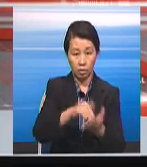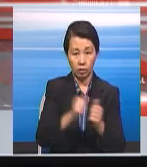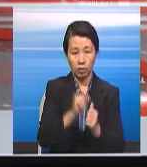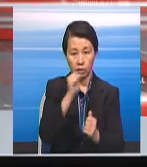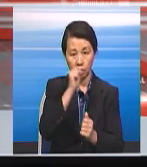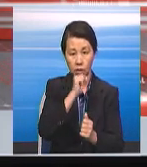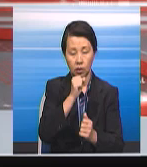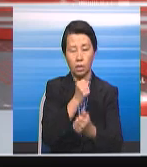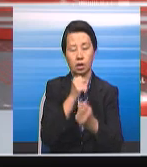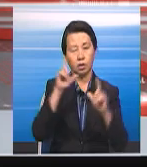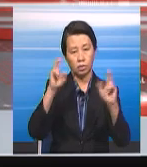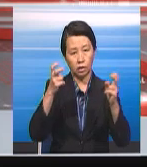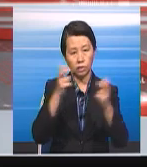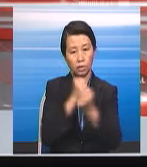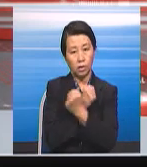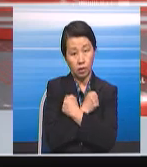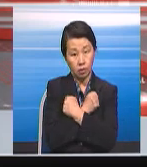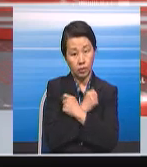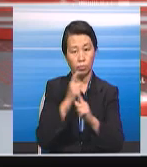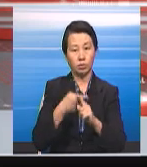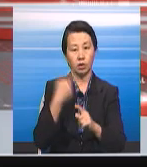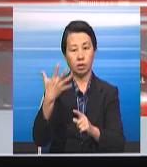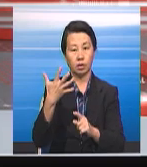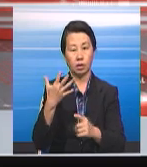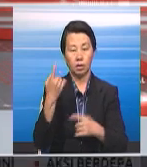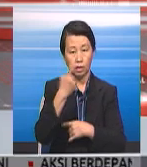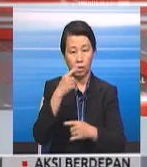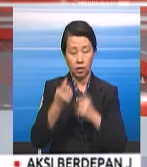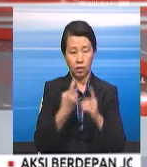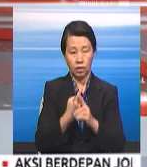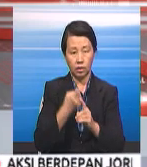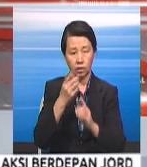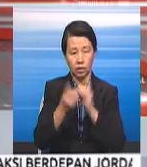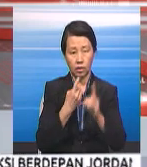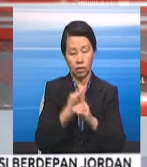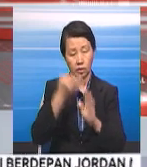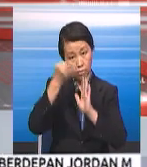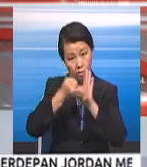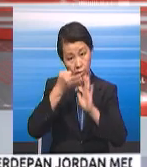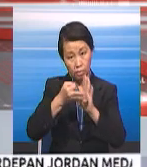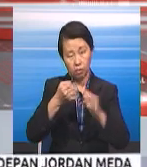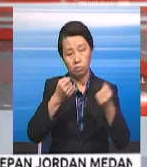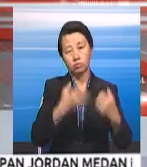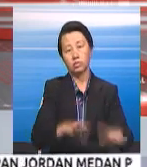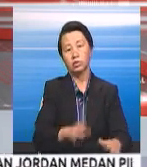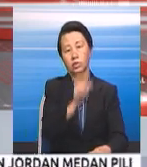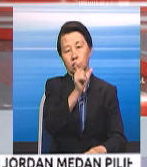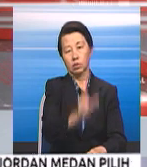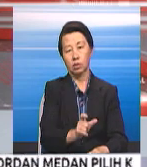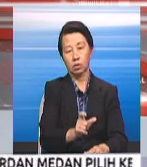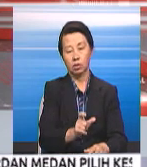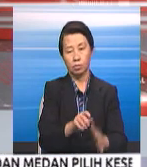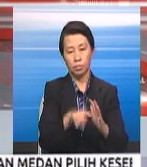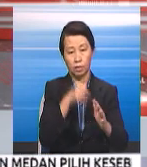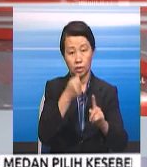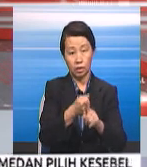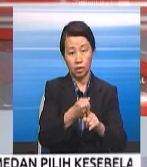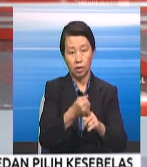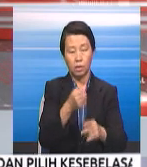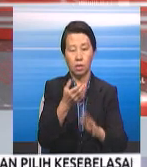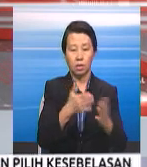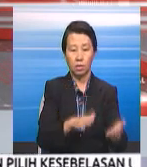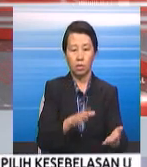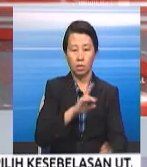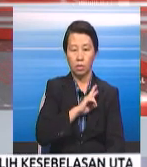Love Me. Dan Farah, hari ini sebenarnya dunia perfilman, dunia drama kehilangan seorang tokoh pengarahan iaitu